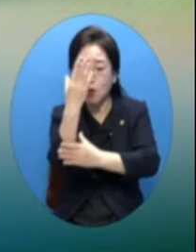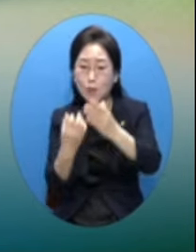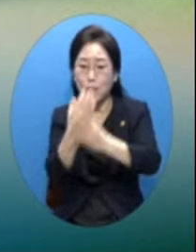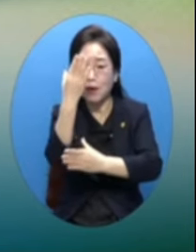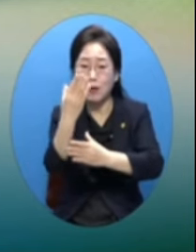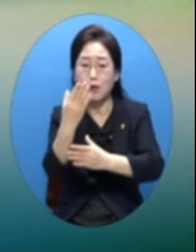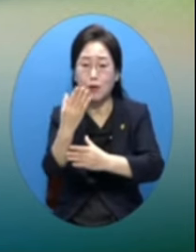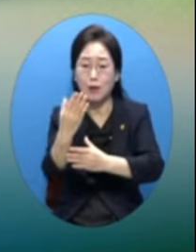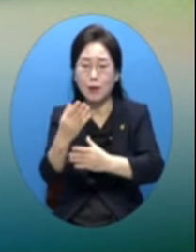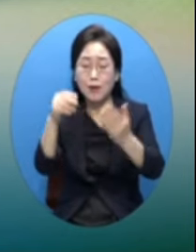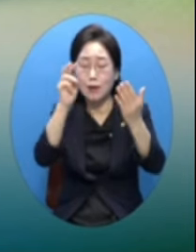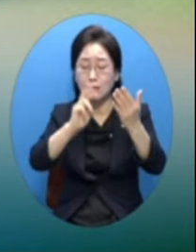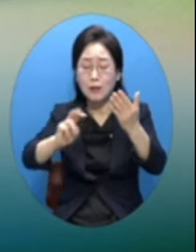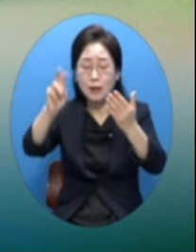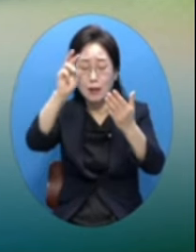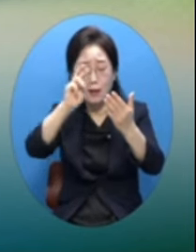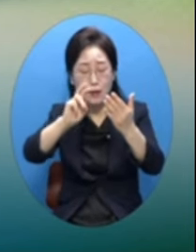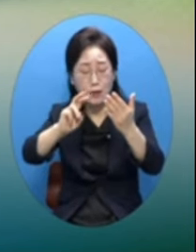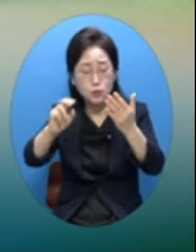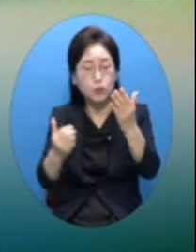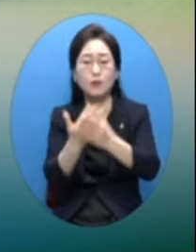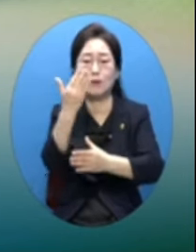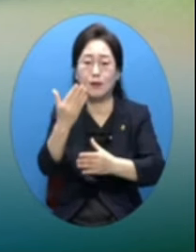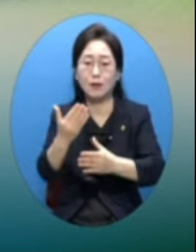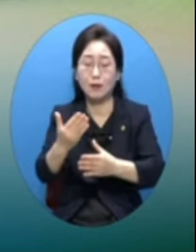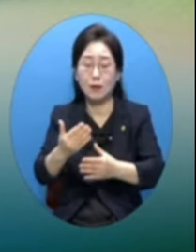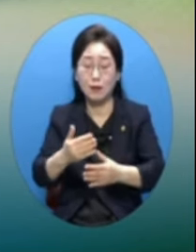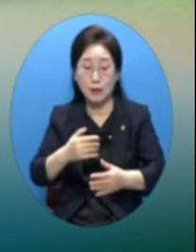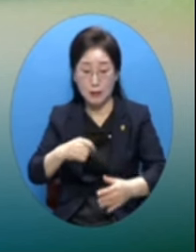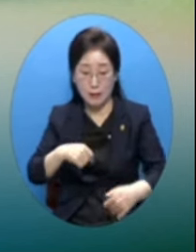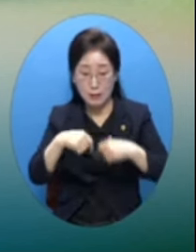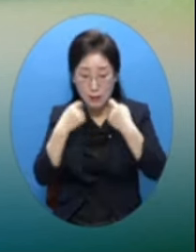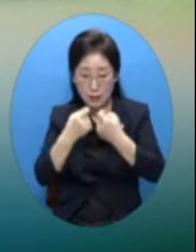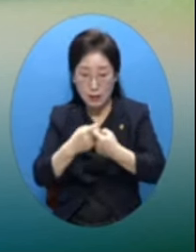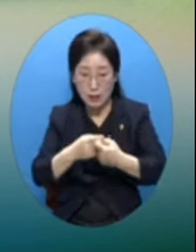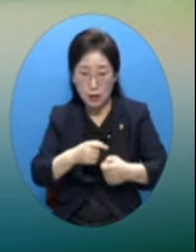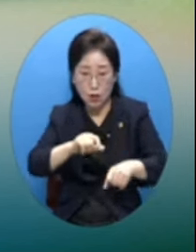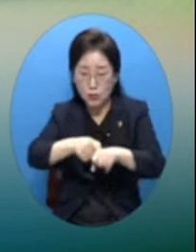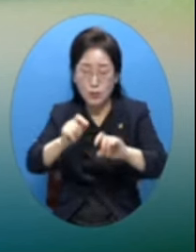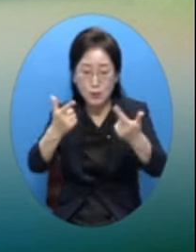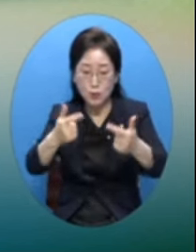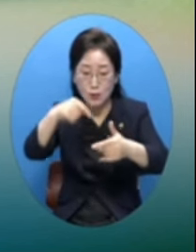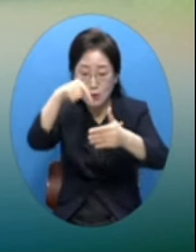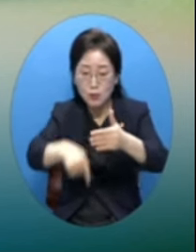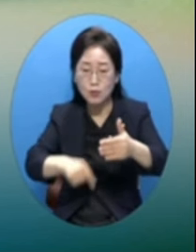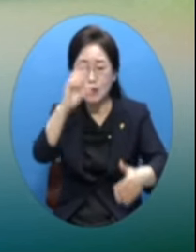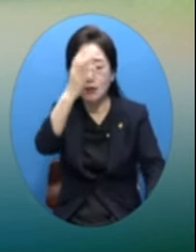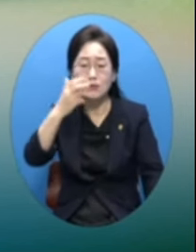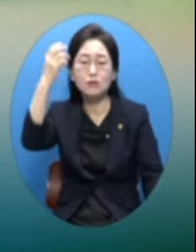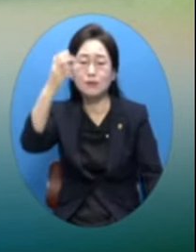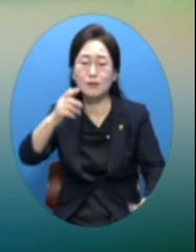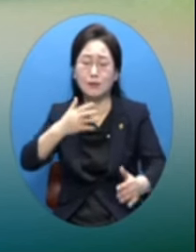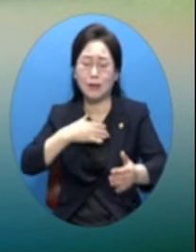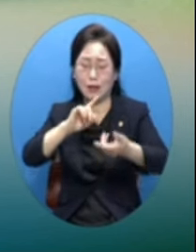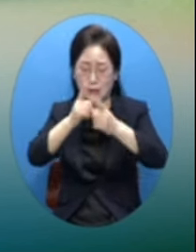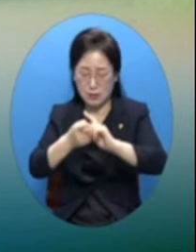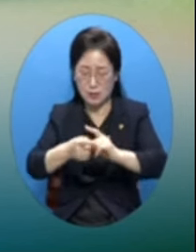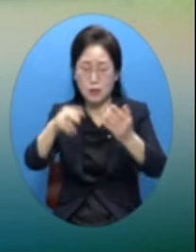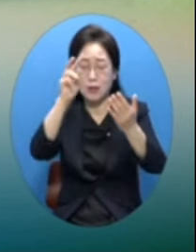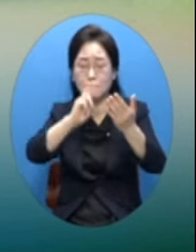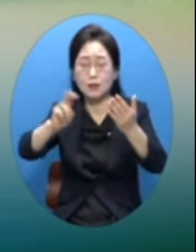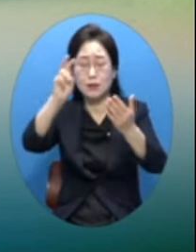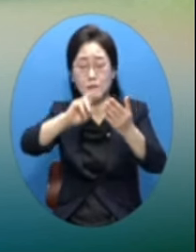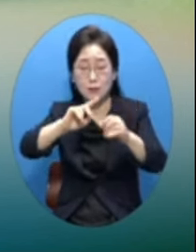영이 주어진 것이다. 그것은 분명 내 찬송이 아니다. 내 속에 성령이 내 대신 부른 찬송이다.